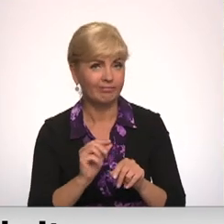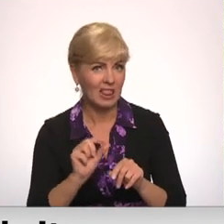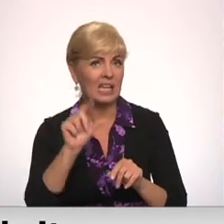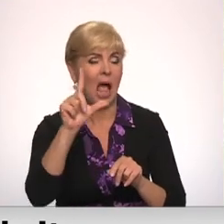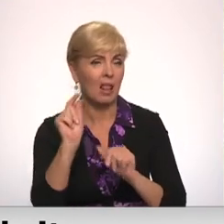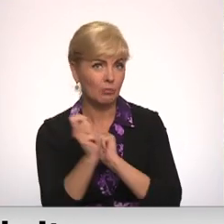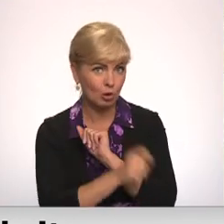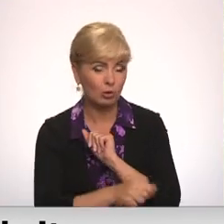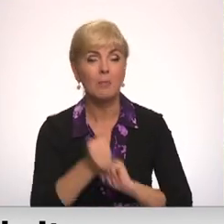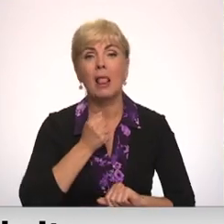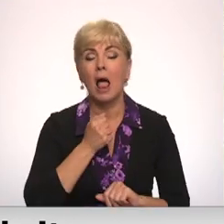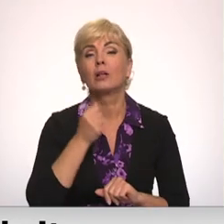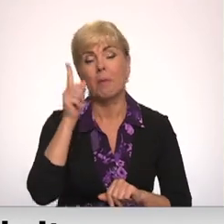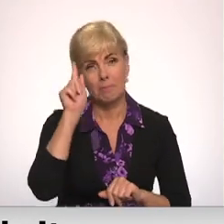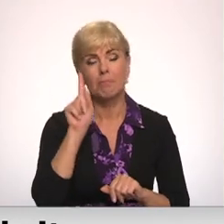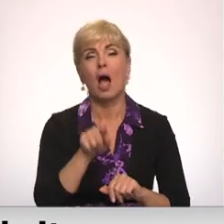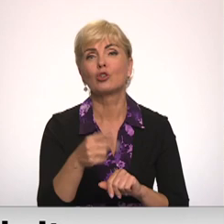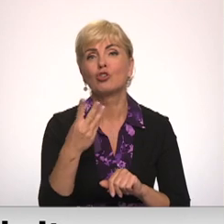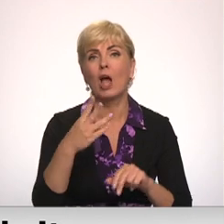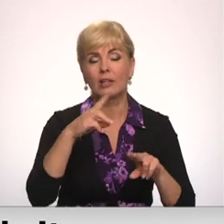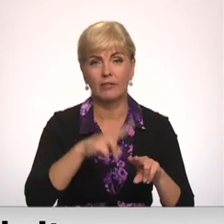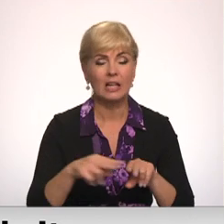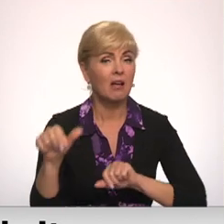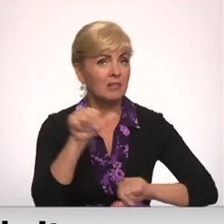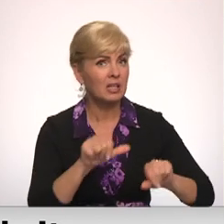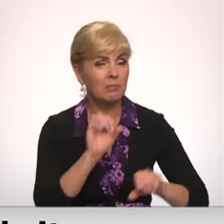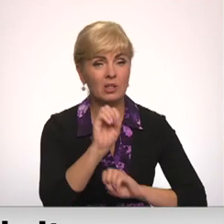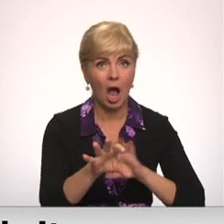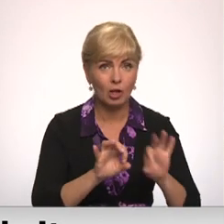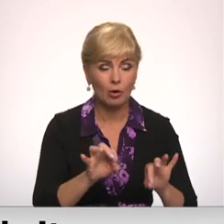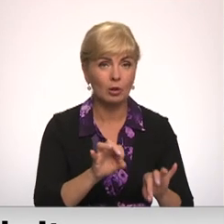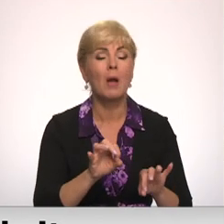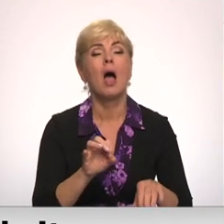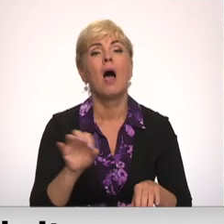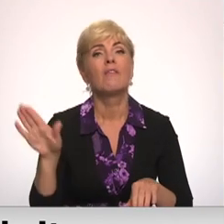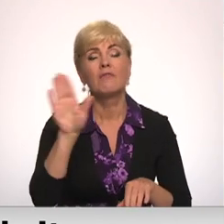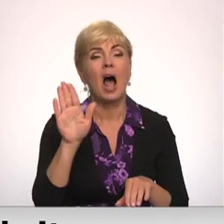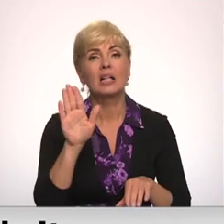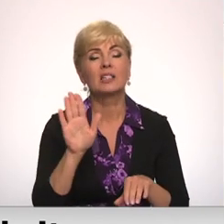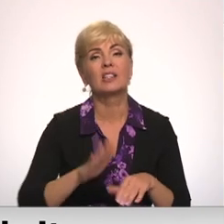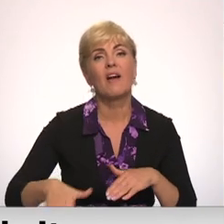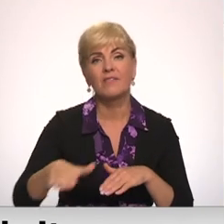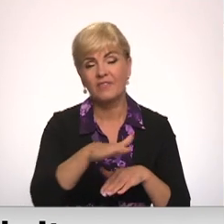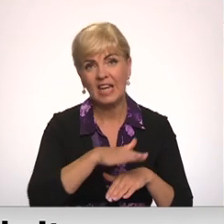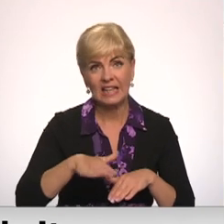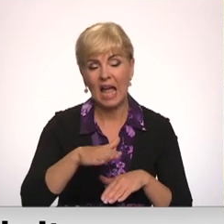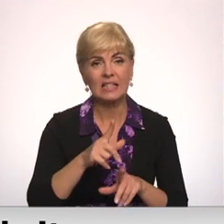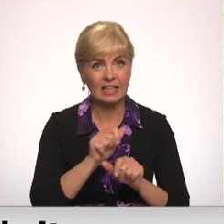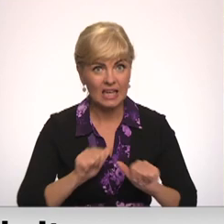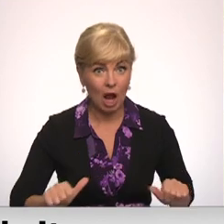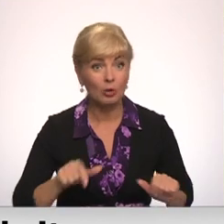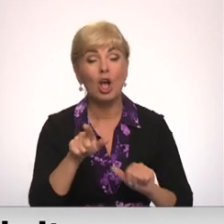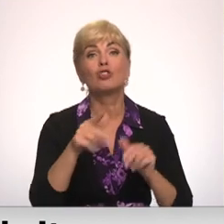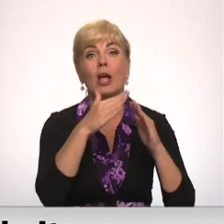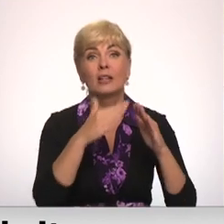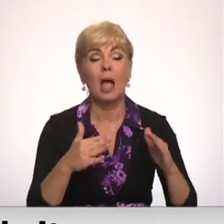Latgalē šobrīd zināmas četras vietas, kurās ir ķīmiski atkritumi, informē Valsts vides dienests. Viena no šīm teritorijām ar divām ēkām